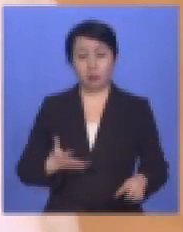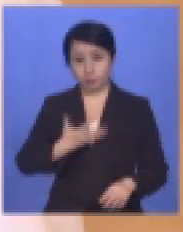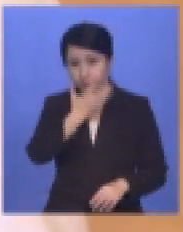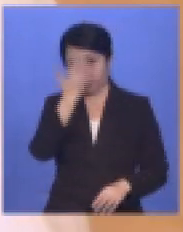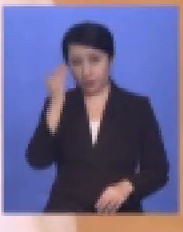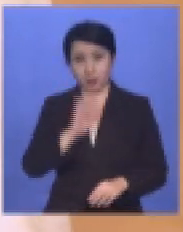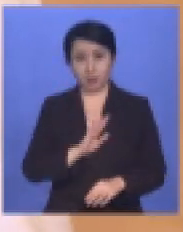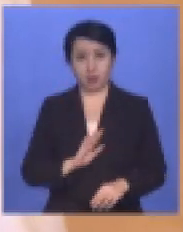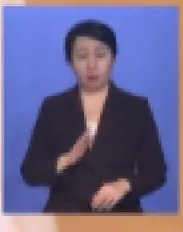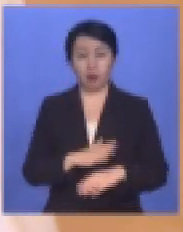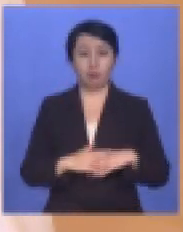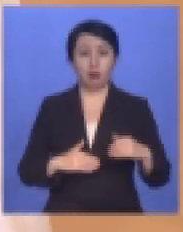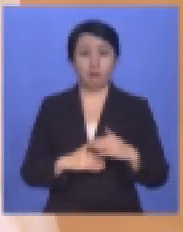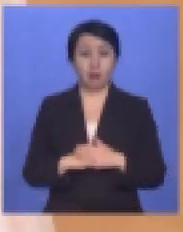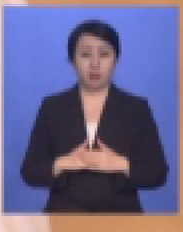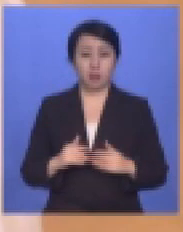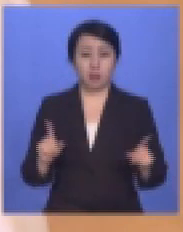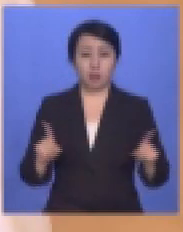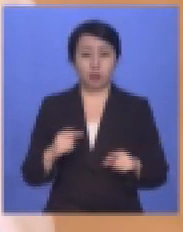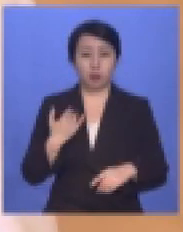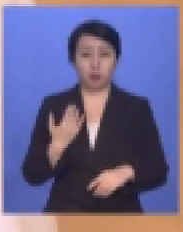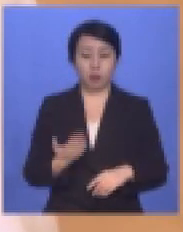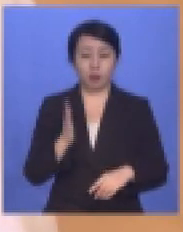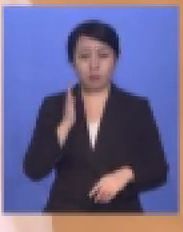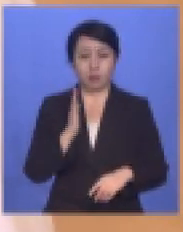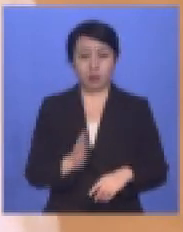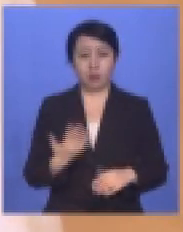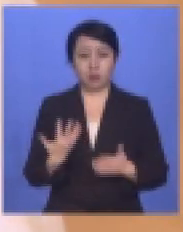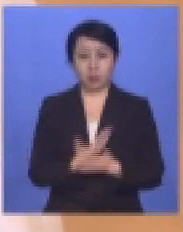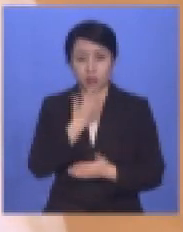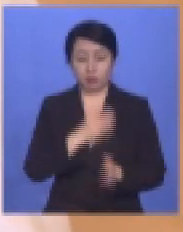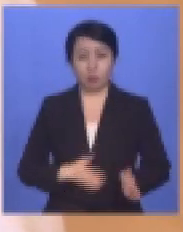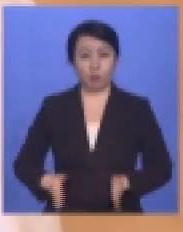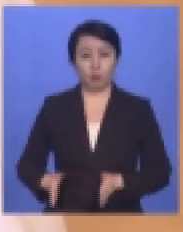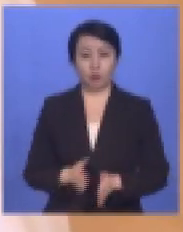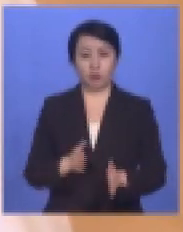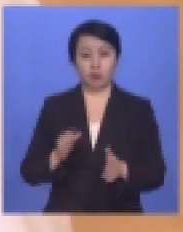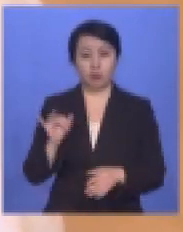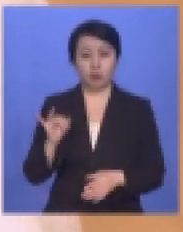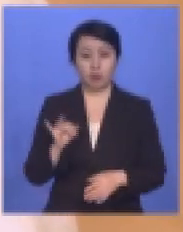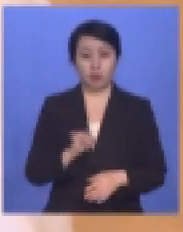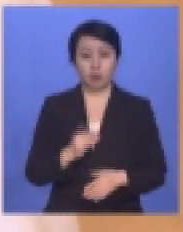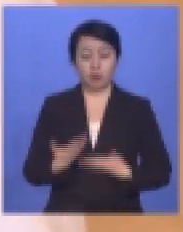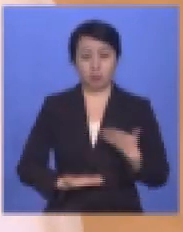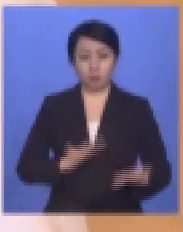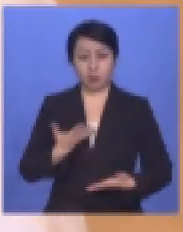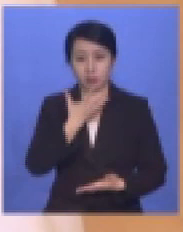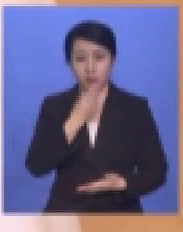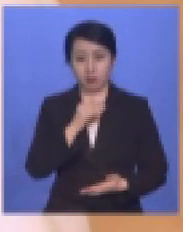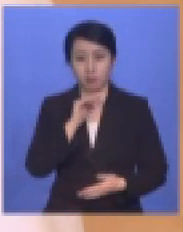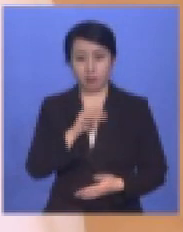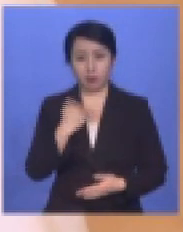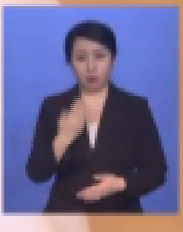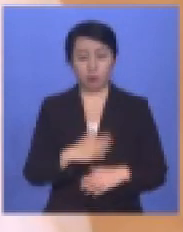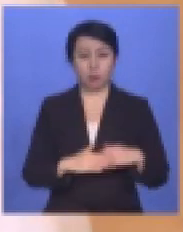забывали профессии, и чтобы они уже в дальнейшем нашли свой путь и шли по своей профессии на